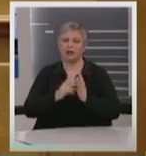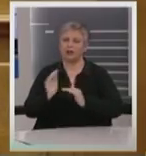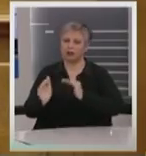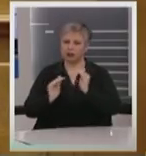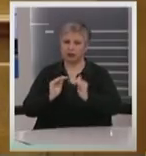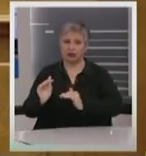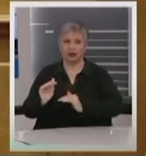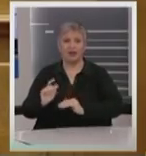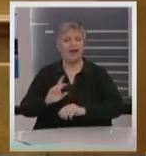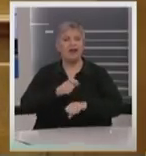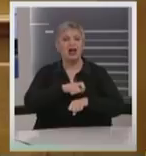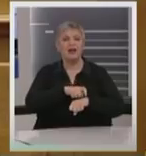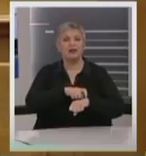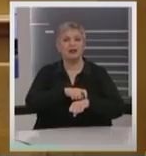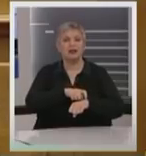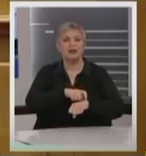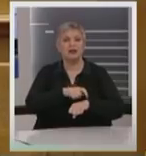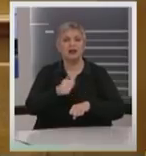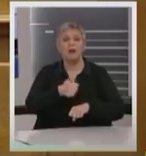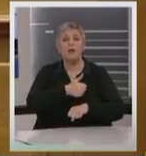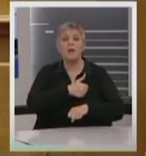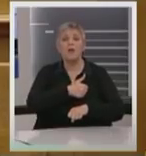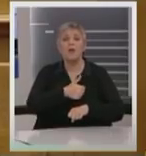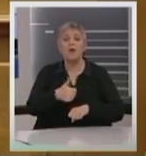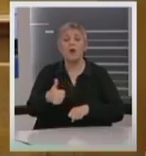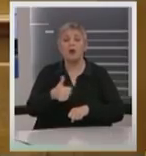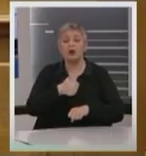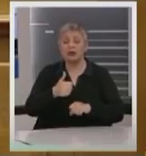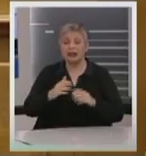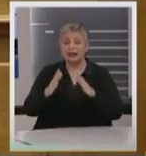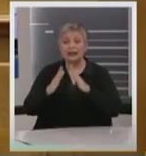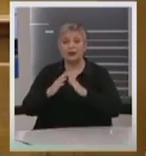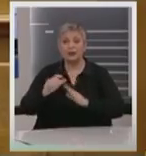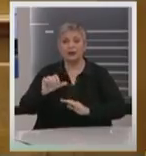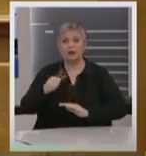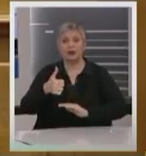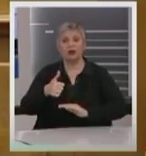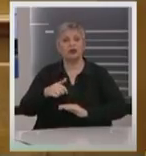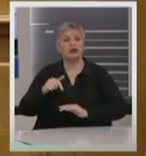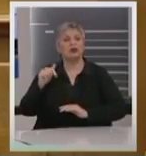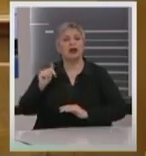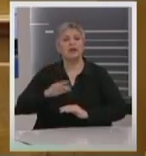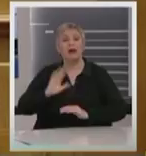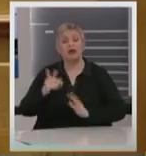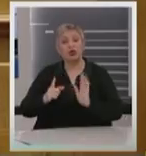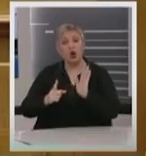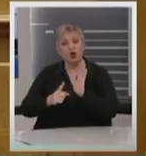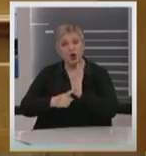μόνο η πρώτη κατοικία υπερχρεωμένων νοικοκυριών που έχουν υπαχθεί στο νόμο